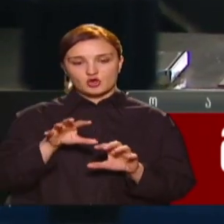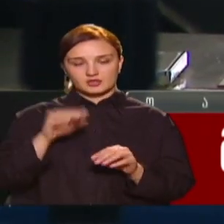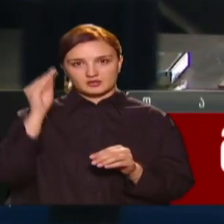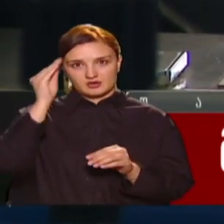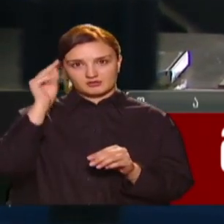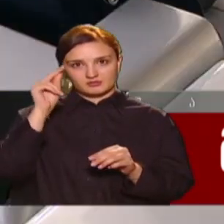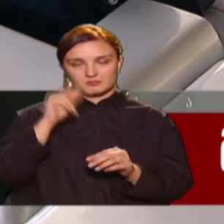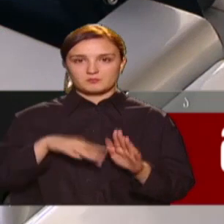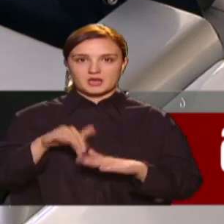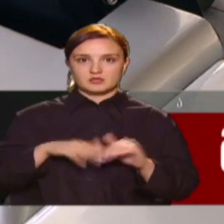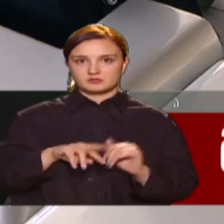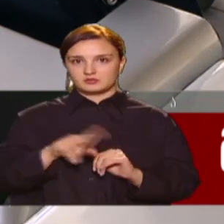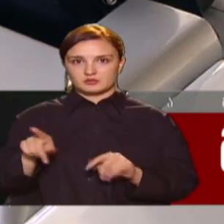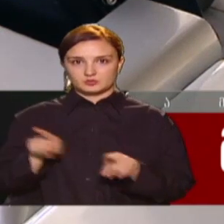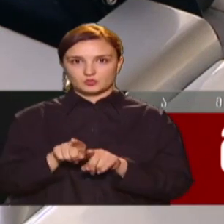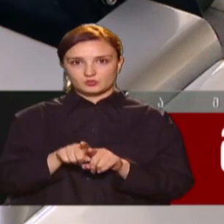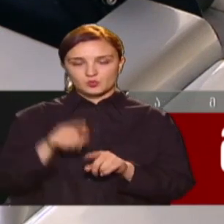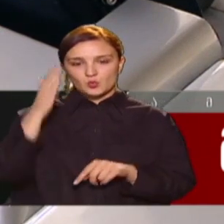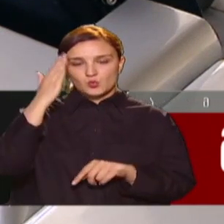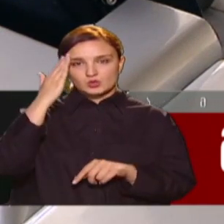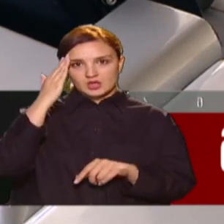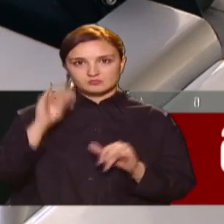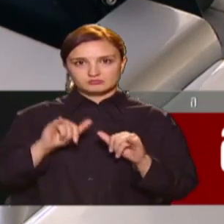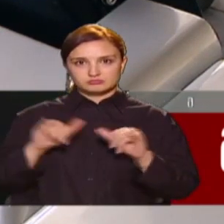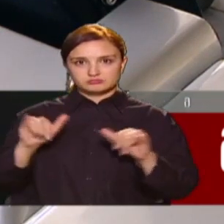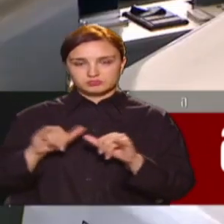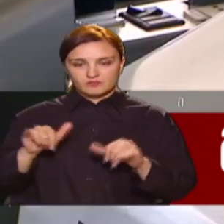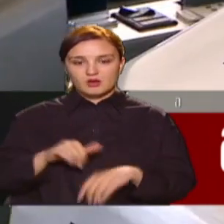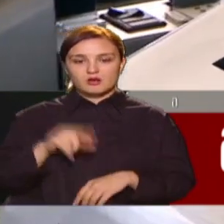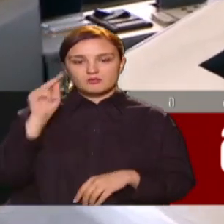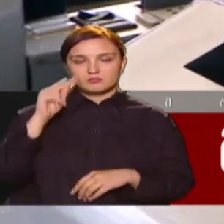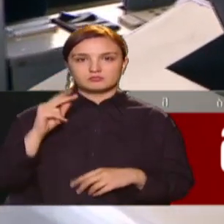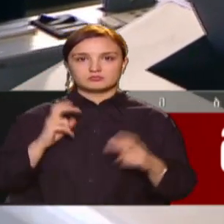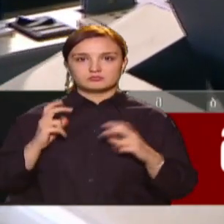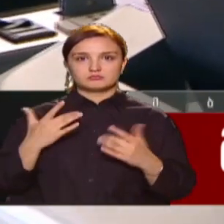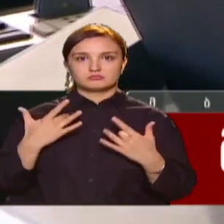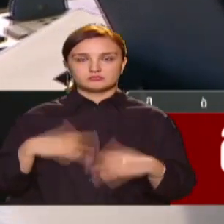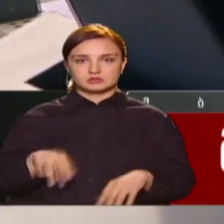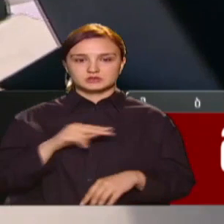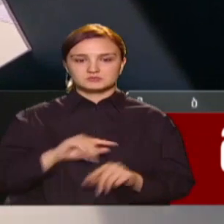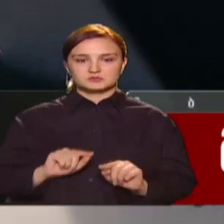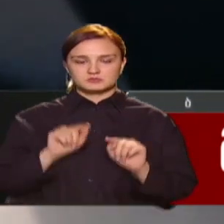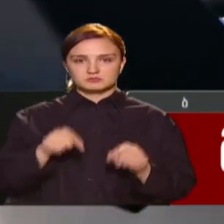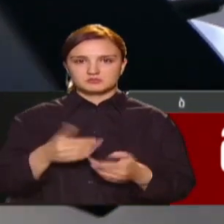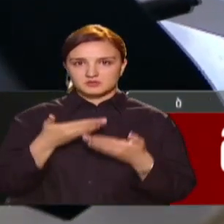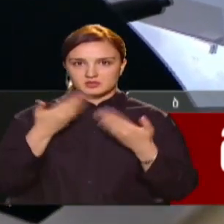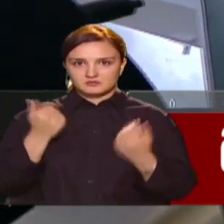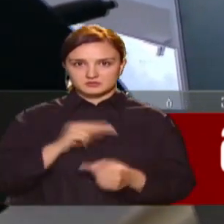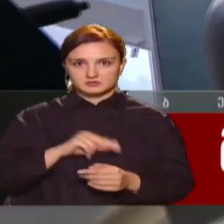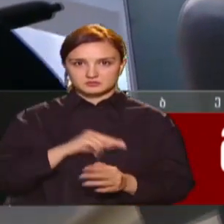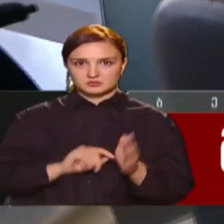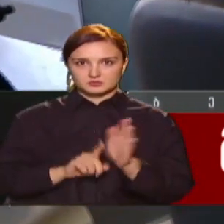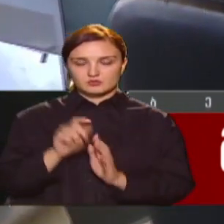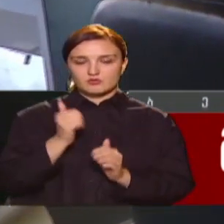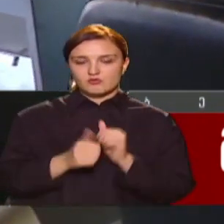პრაქტიკული სწავლება. Პრაქტიკული უნარჩვევების გამომუშავების შემდეგ კი კურსდამთავრებულებს სამსახურის დაწყება უმარტივდებათ. Ყოველწლიურად